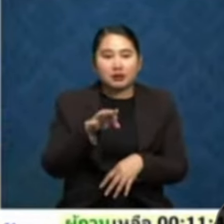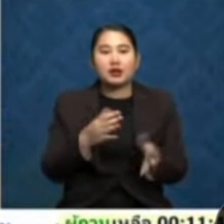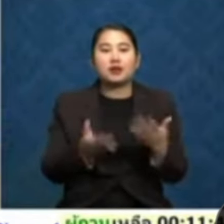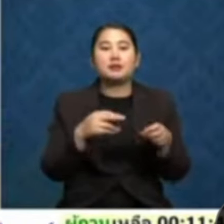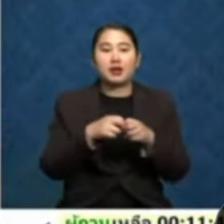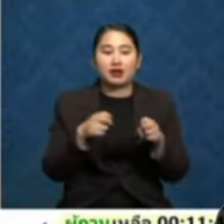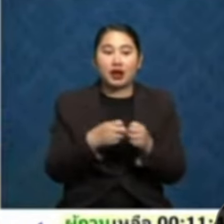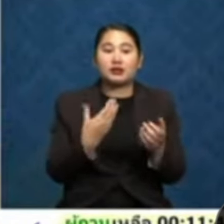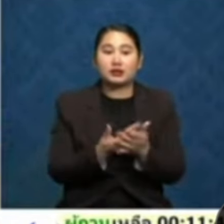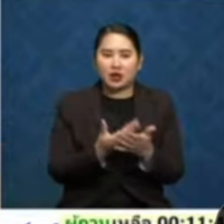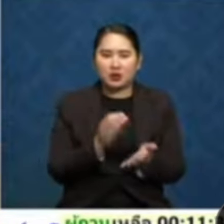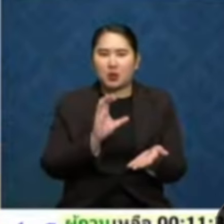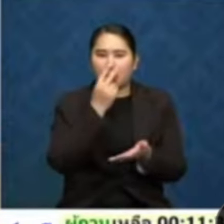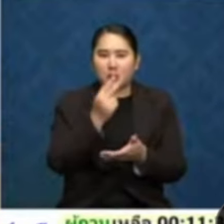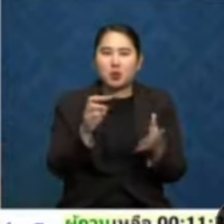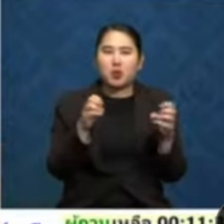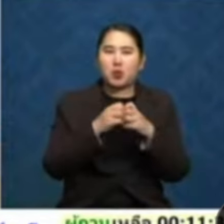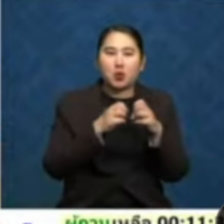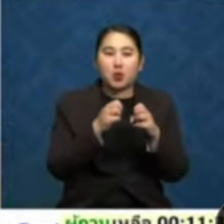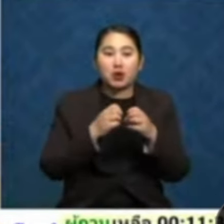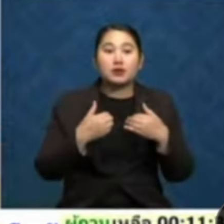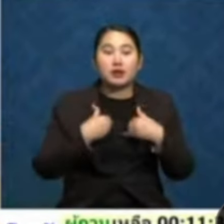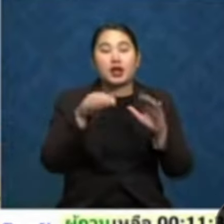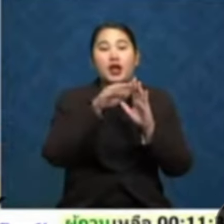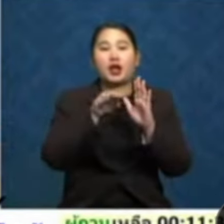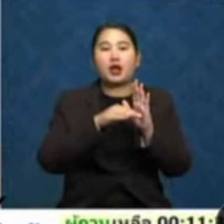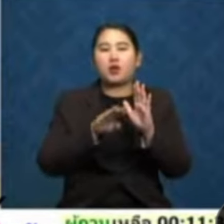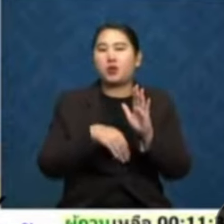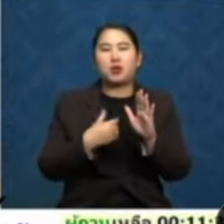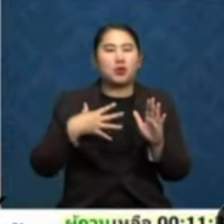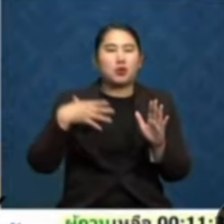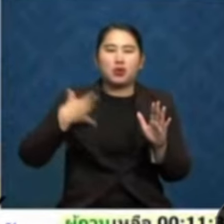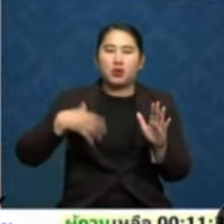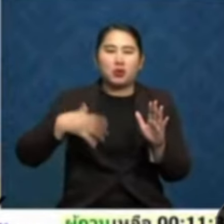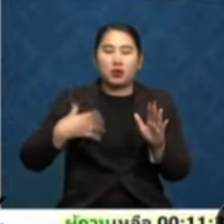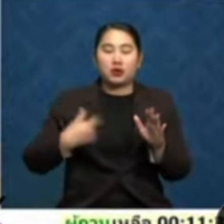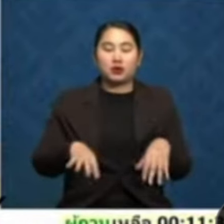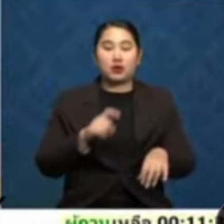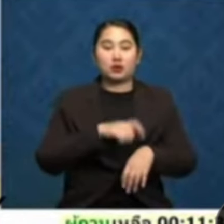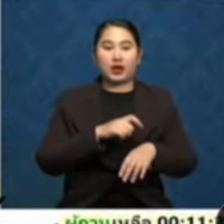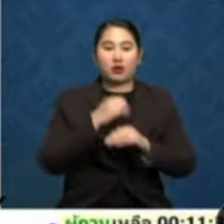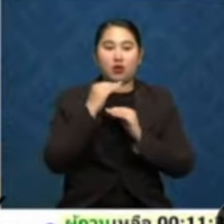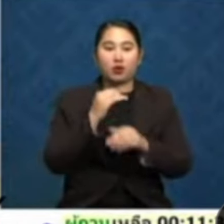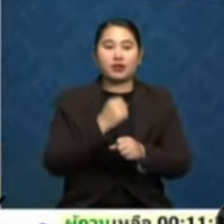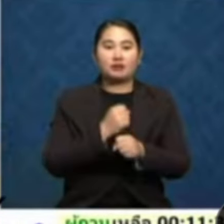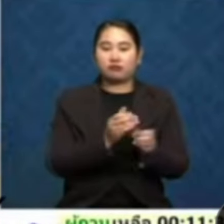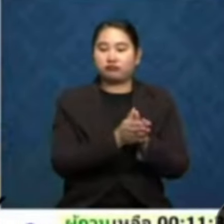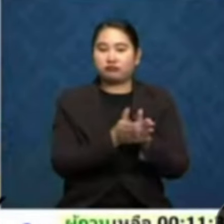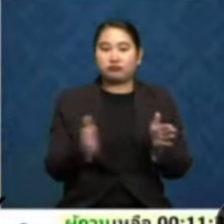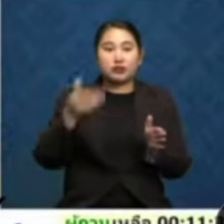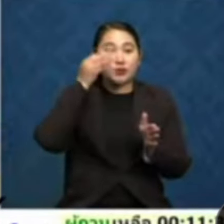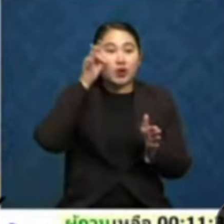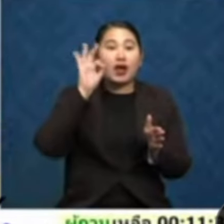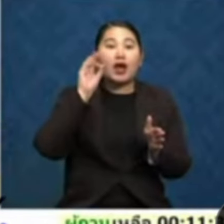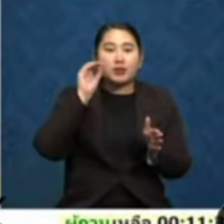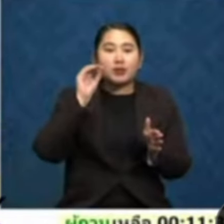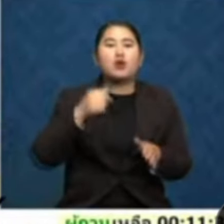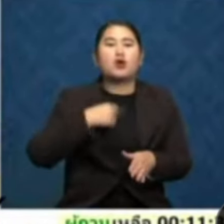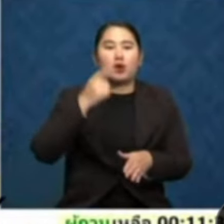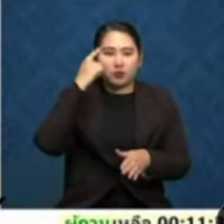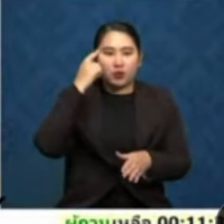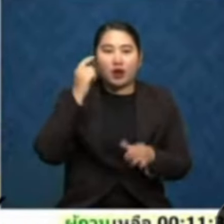ของเงินก้อนนี้ก็คือมีความยุ่งยากซับซ้อนครับมีขั้นตอนหลายครั้งซึ่งมีกรอบระยะเวลาดำเนินการภายใน 90วันผมทราบดีครับ